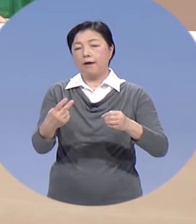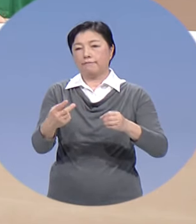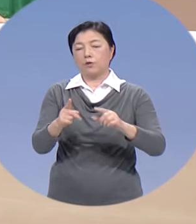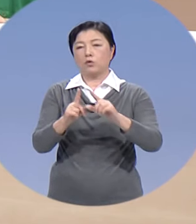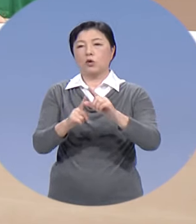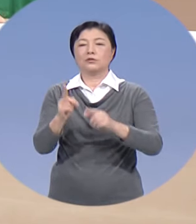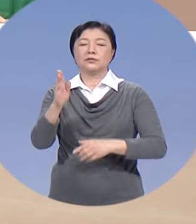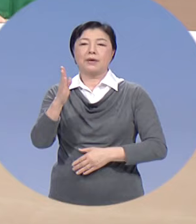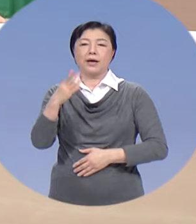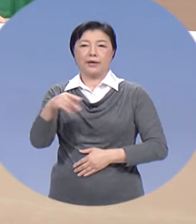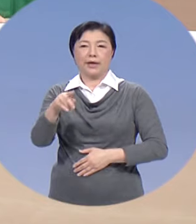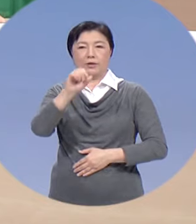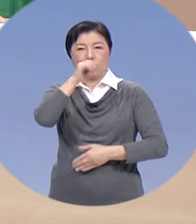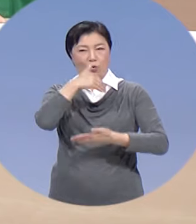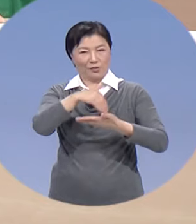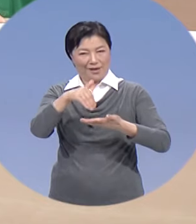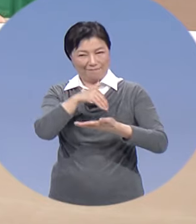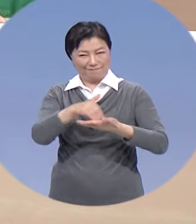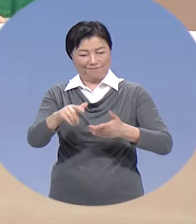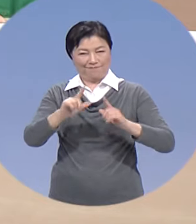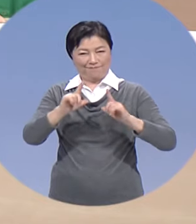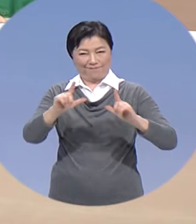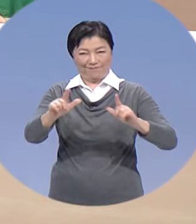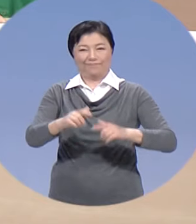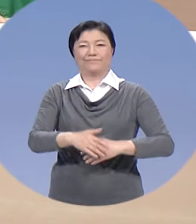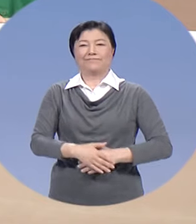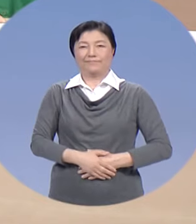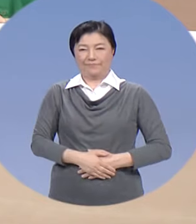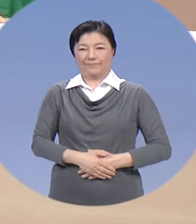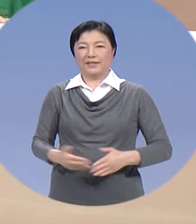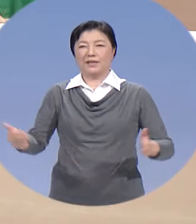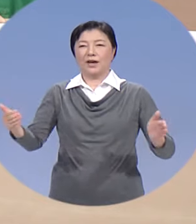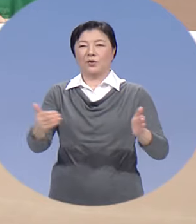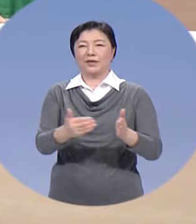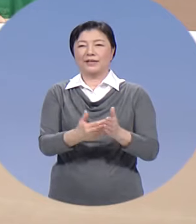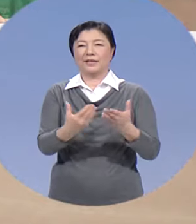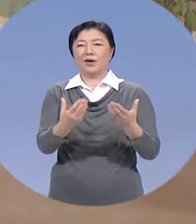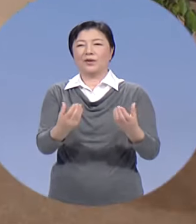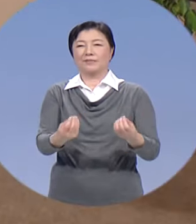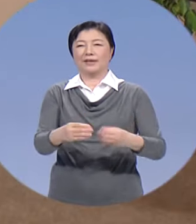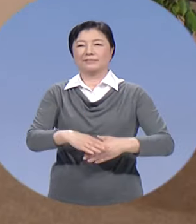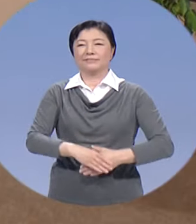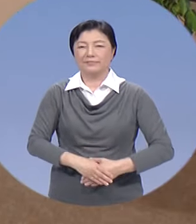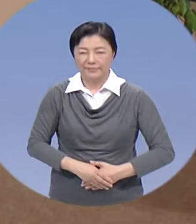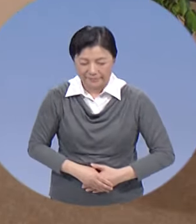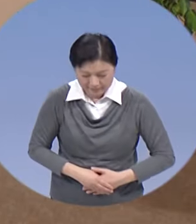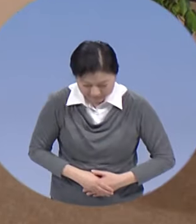をお送りします。それでは今週のウィークリー千葉県、この辺りで失礼します。